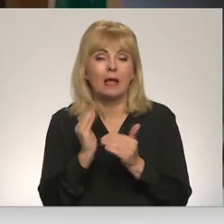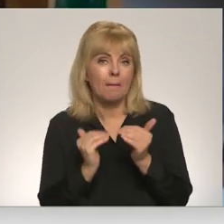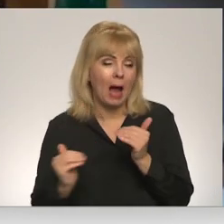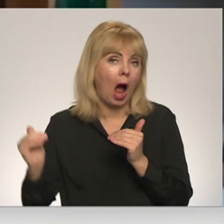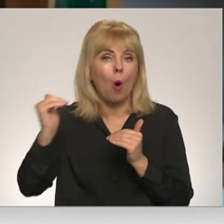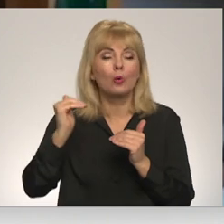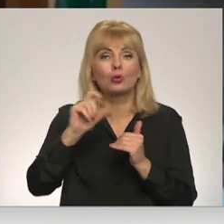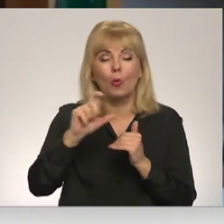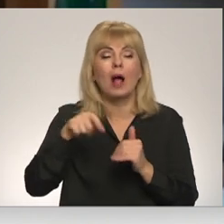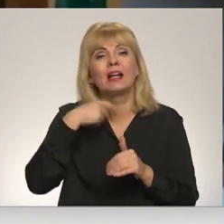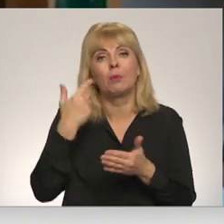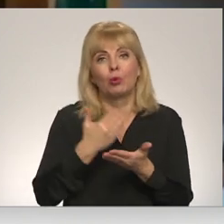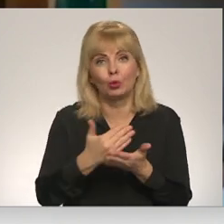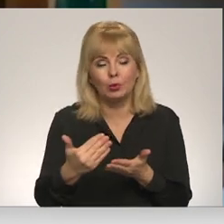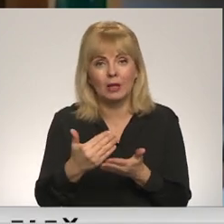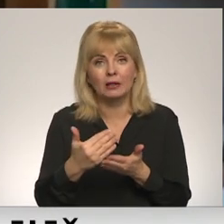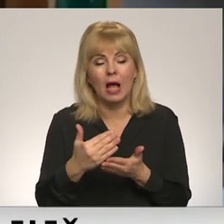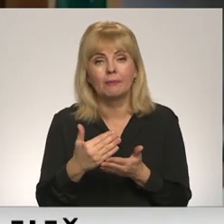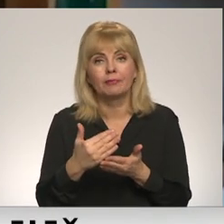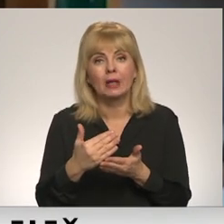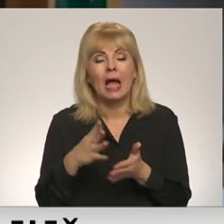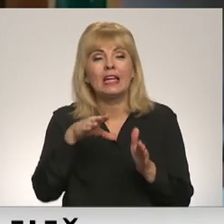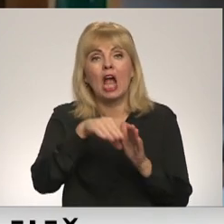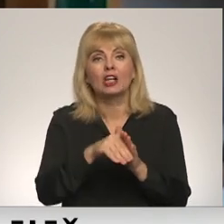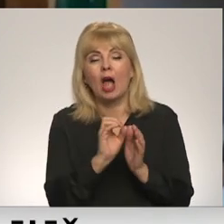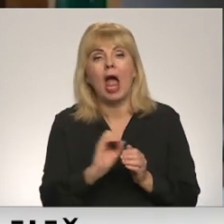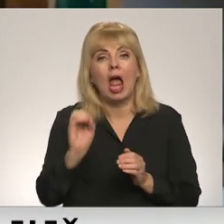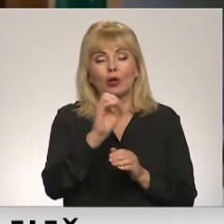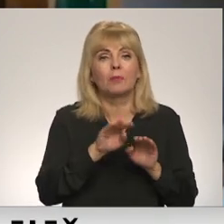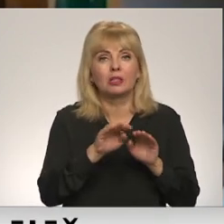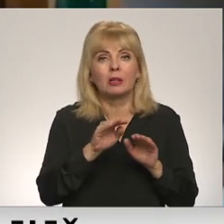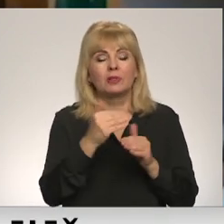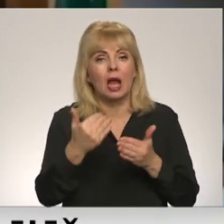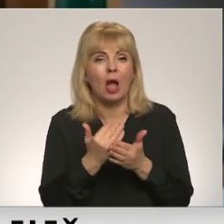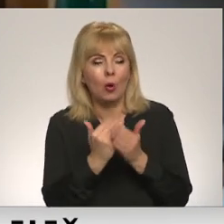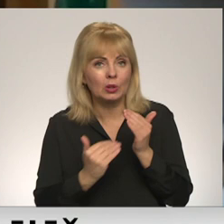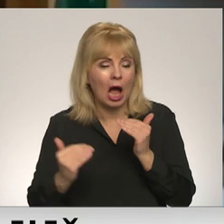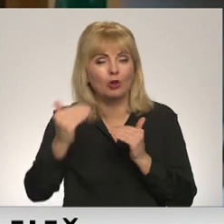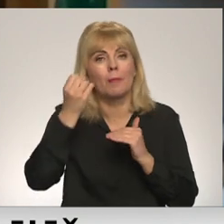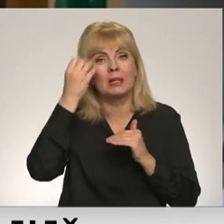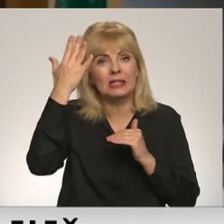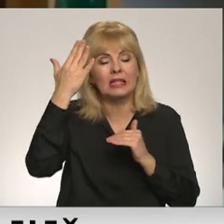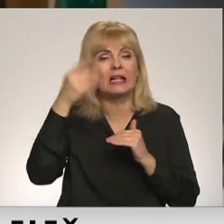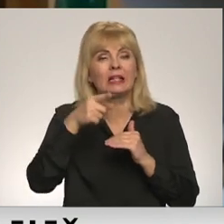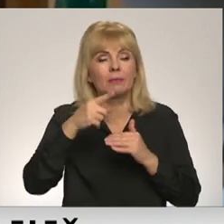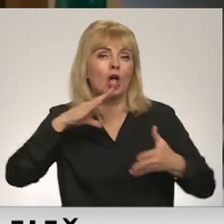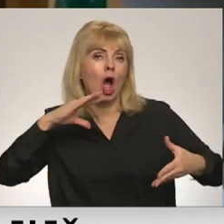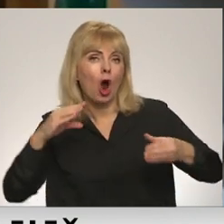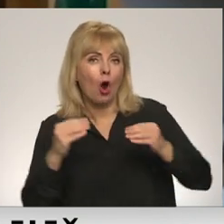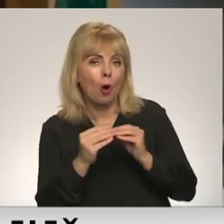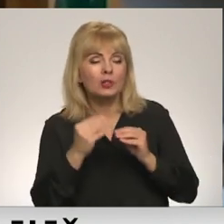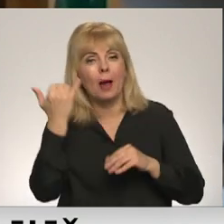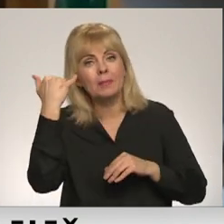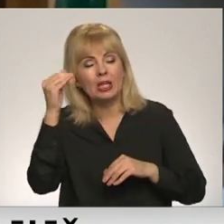gribu turpināt, tā ir tāda iesaistīšanās tādā Eiropas līmeņa jaunas augstākās izglītības koncepcijas veidošanā. Tā ir ideja par